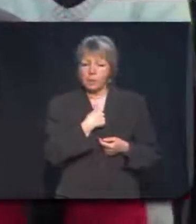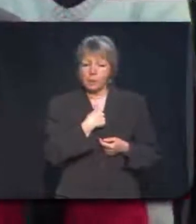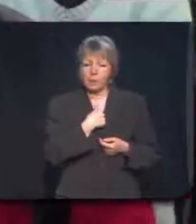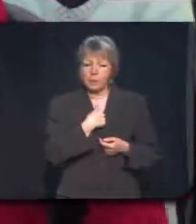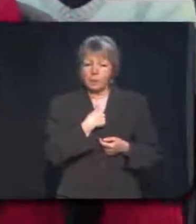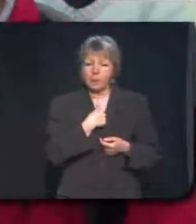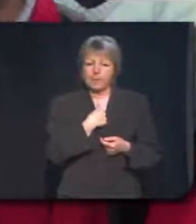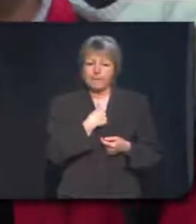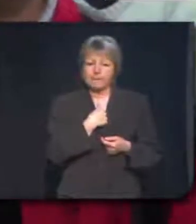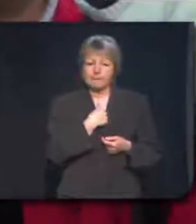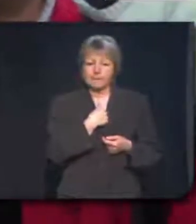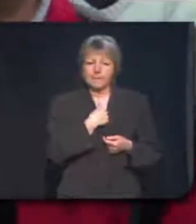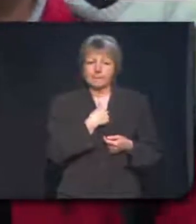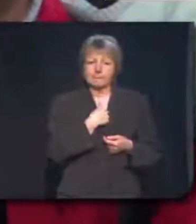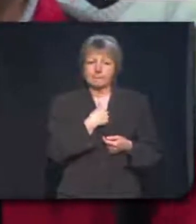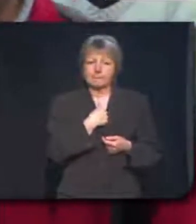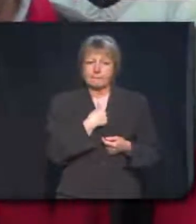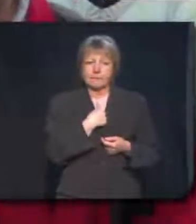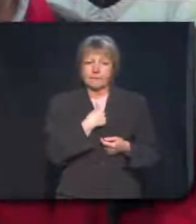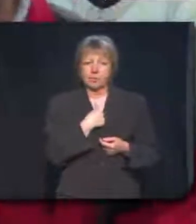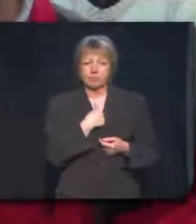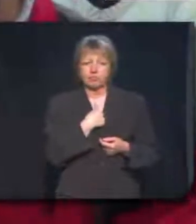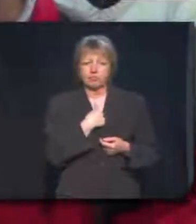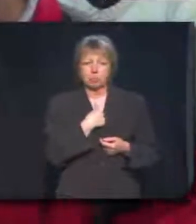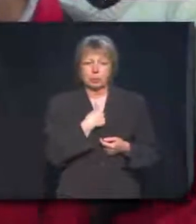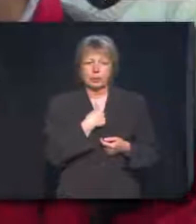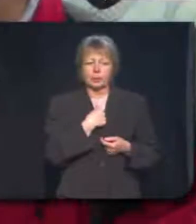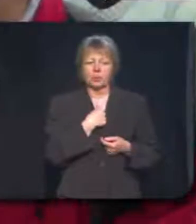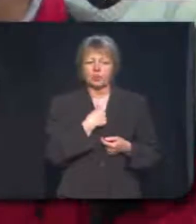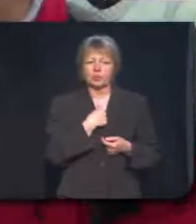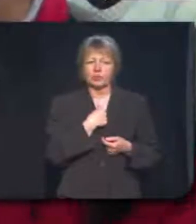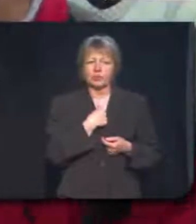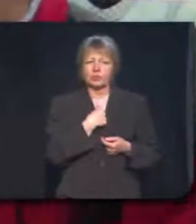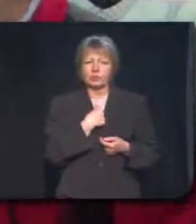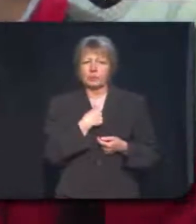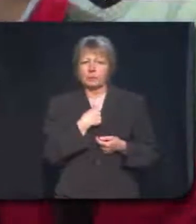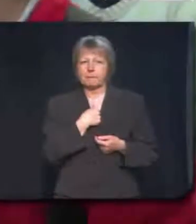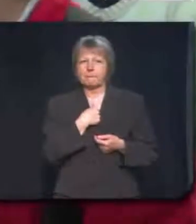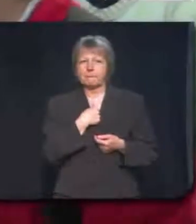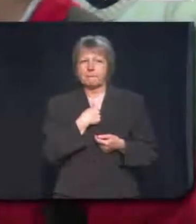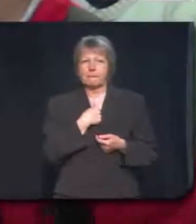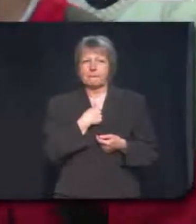dann einfach Platz machen den nächsten muss warten